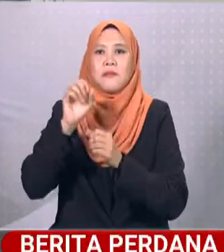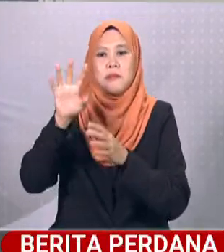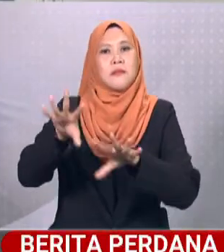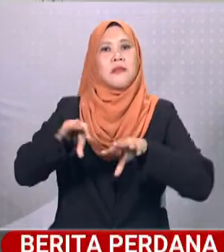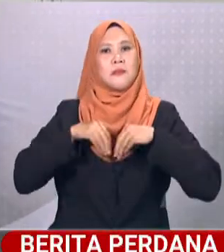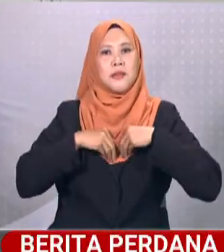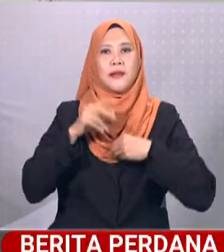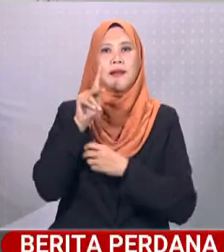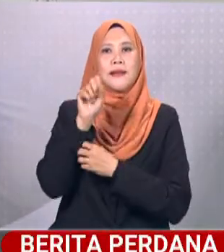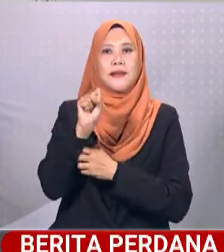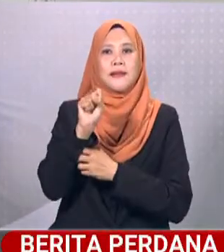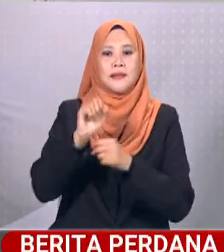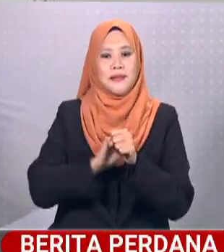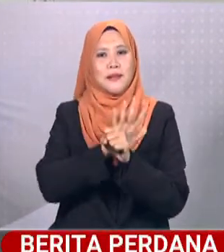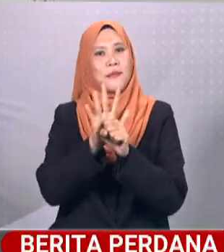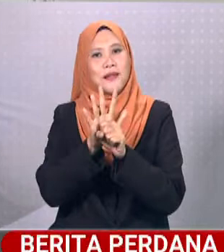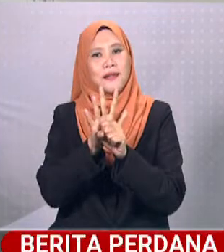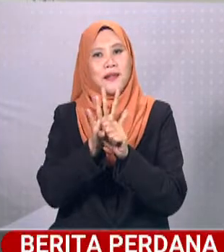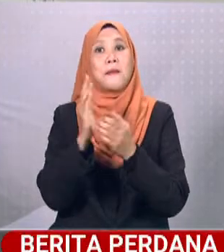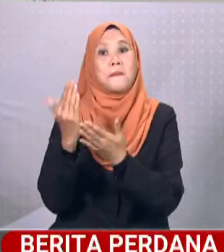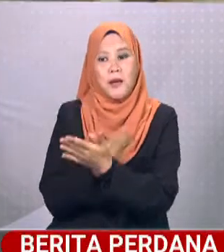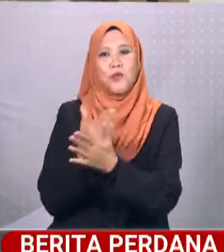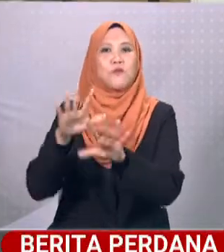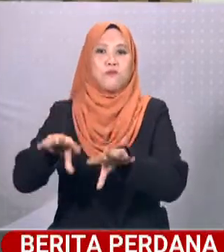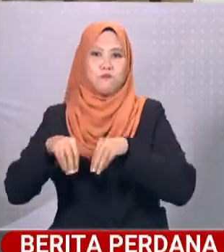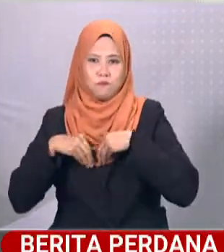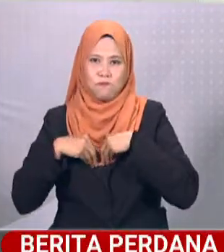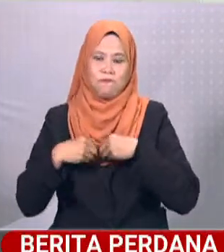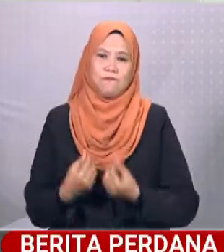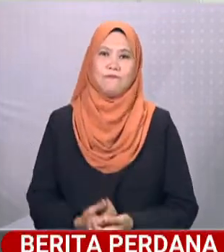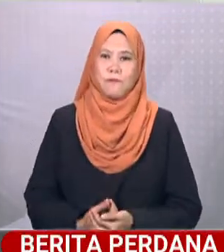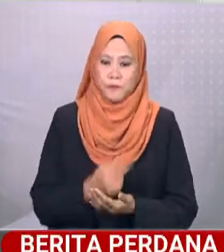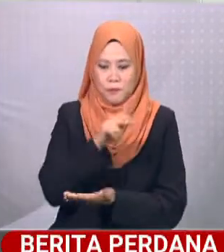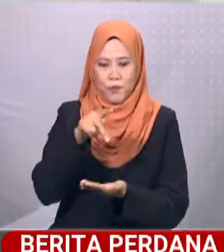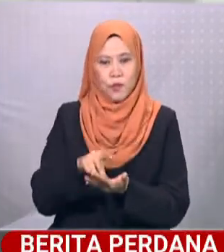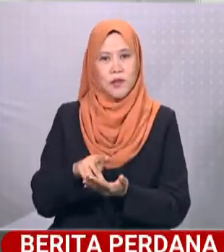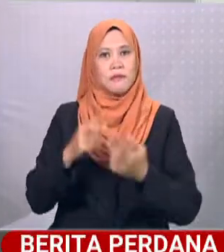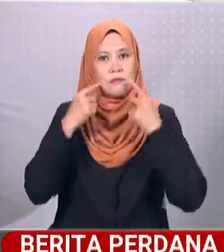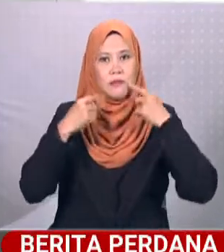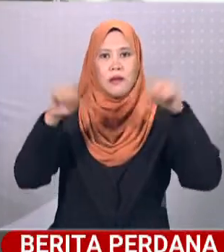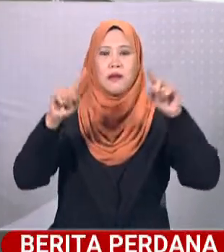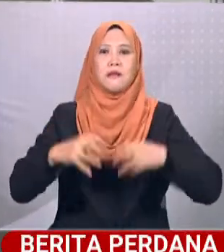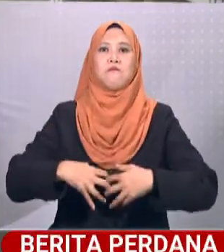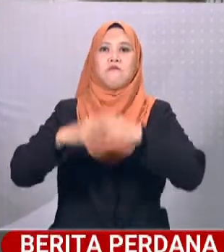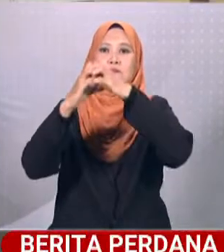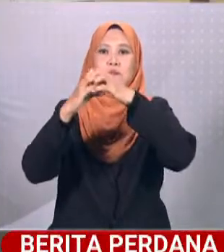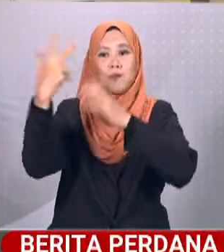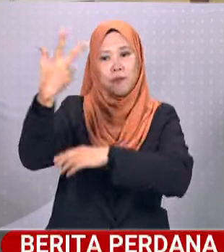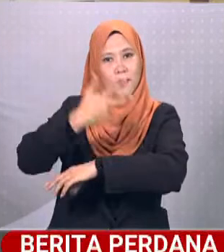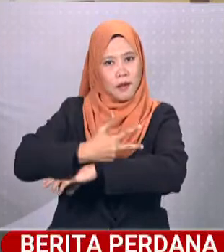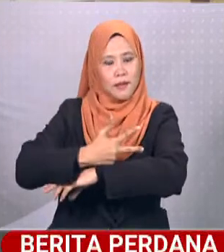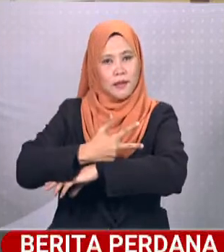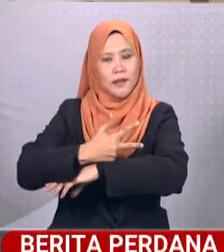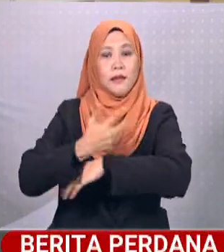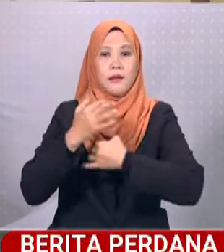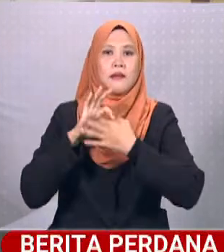menerima kes-kes COVID-19 yang baru. Pusat ini berjaya dibangunkan hanya dalam tempoh 3 hari